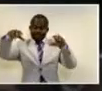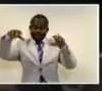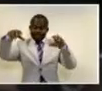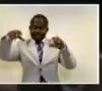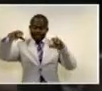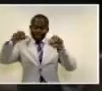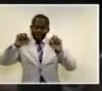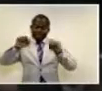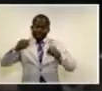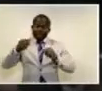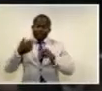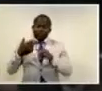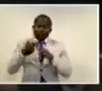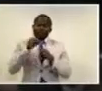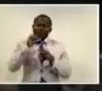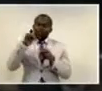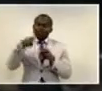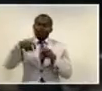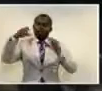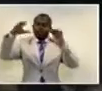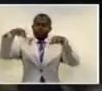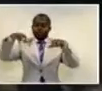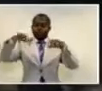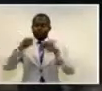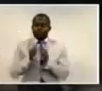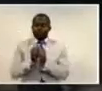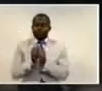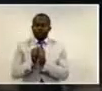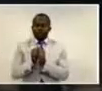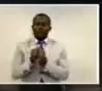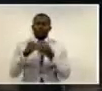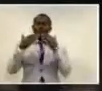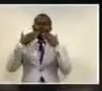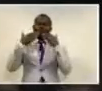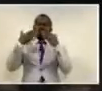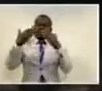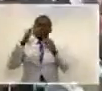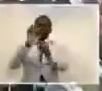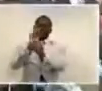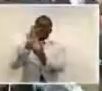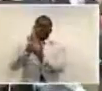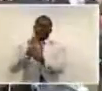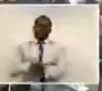iri buze kandi mutakwiriye kunyagirwa murakoze cyane